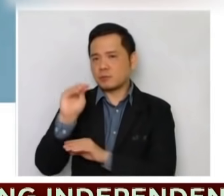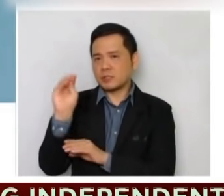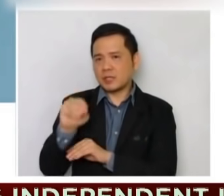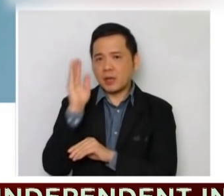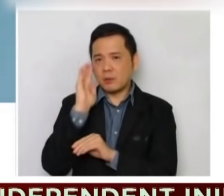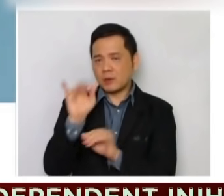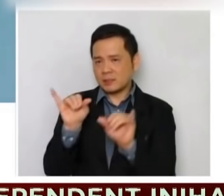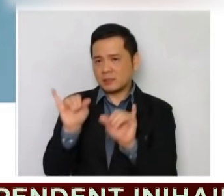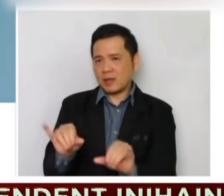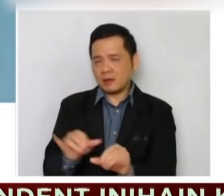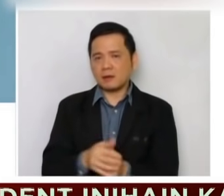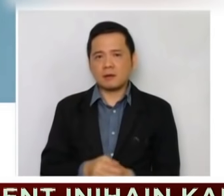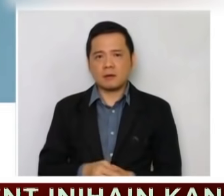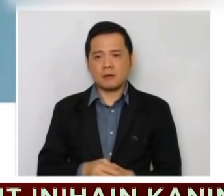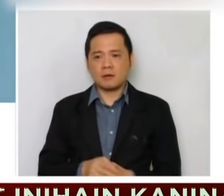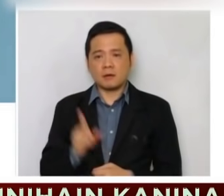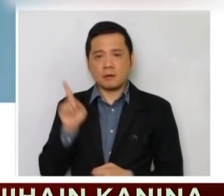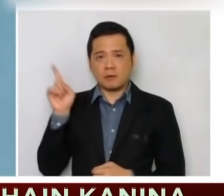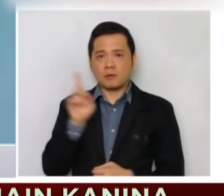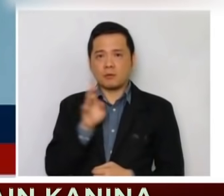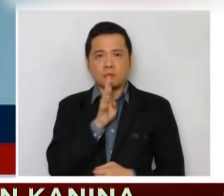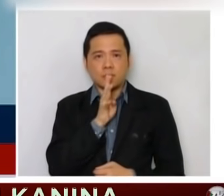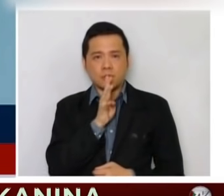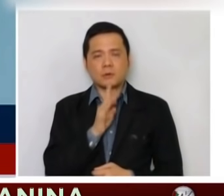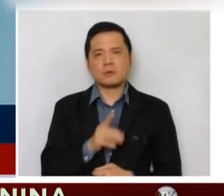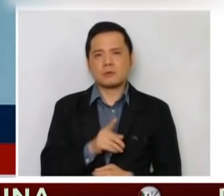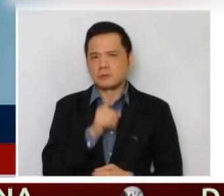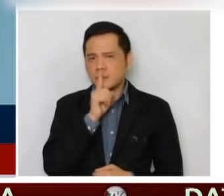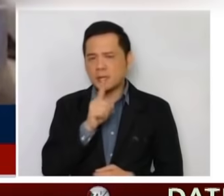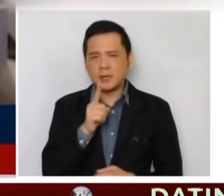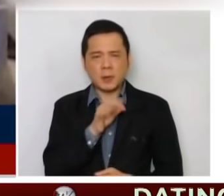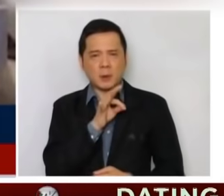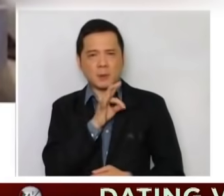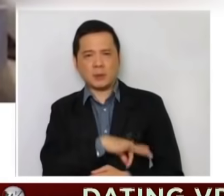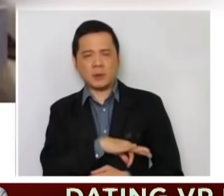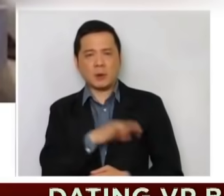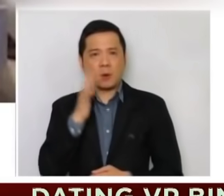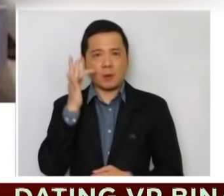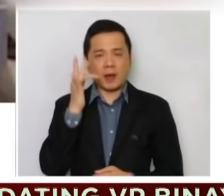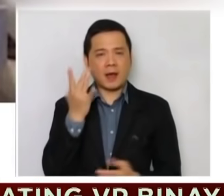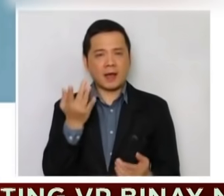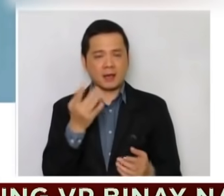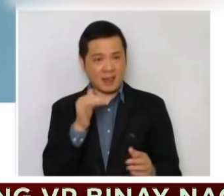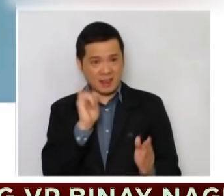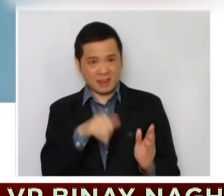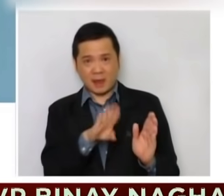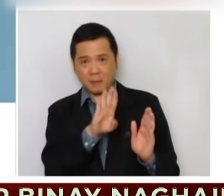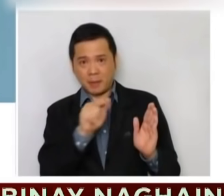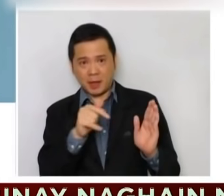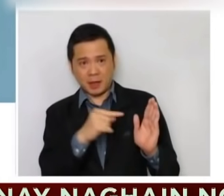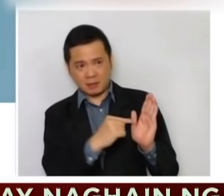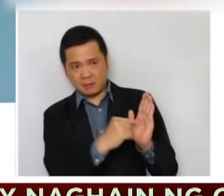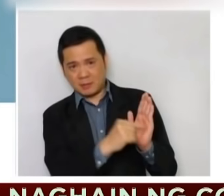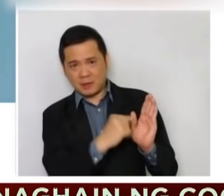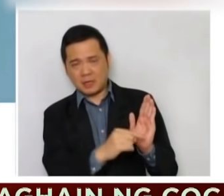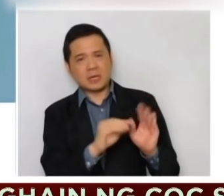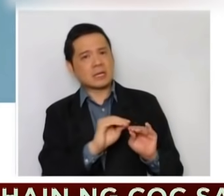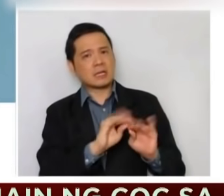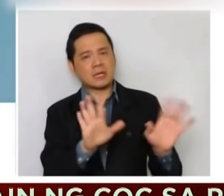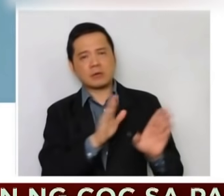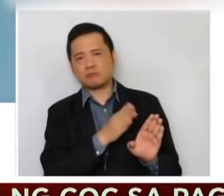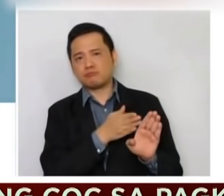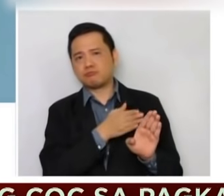because straightforward, ano ang dapat nating bayaran? Ang revised concession agreement is very good for us,